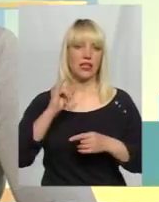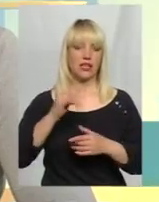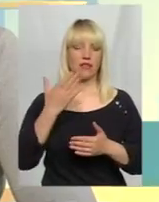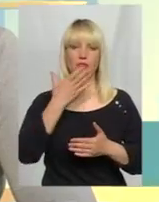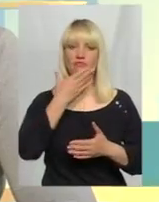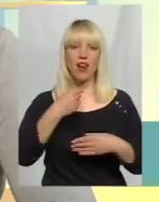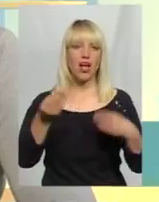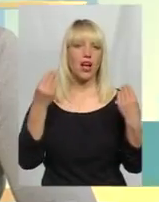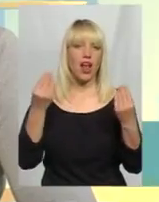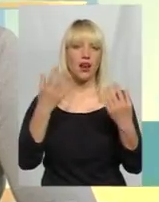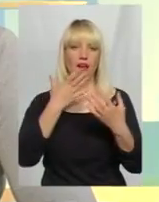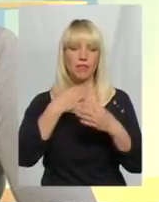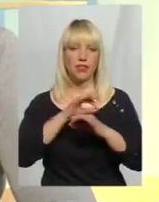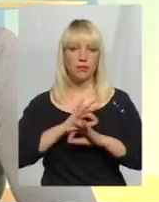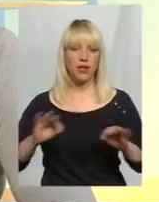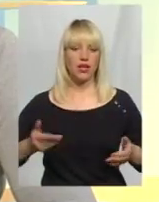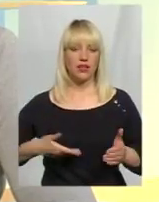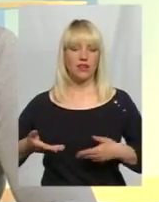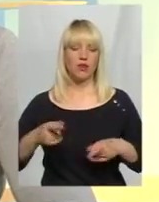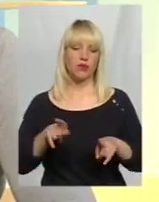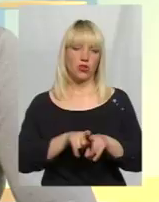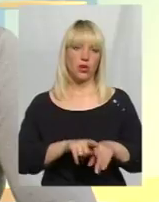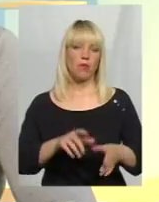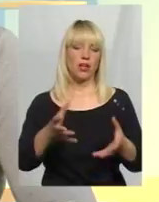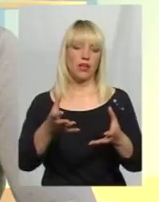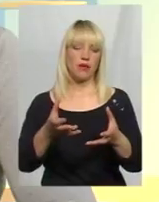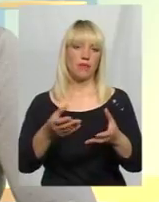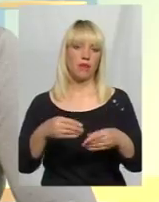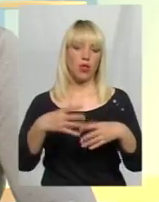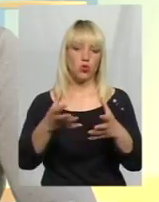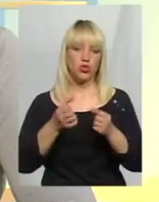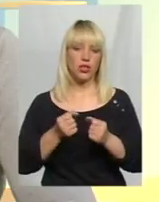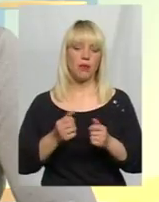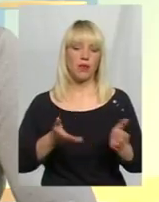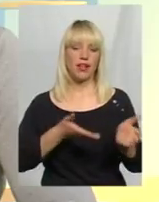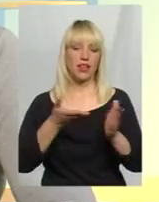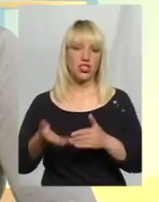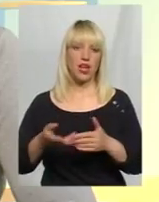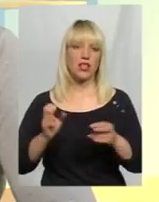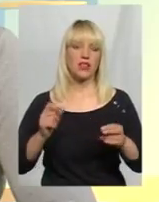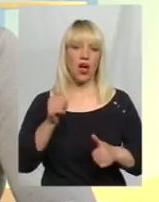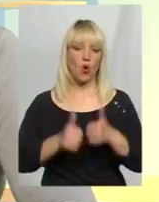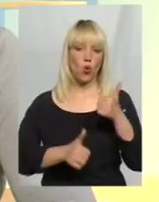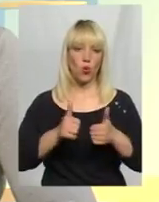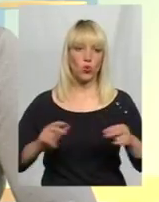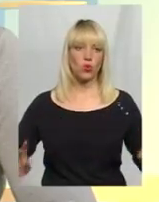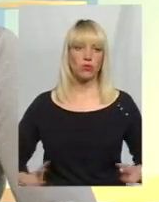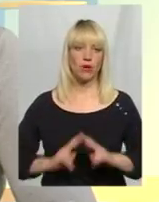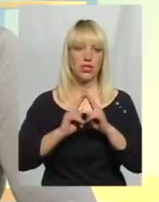также приглашение на конкурс в Париж. И Анастасия Моисеенко тоже прошла региональный отбор и